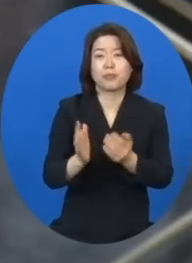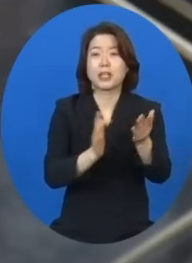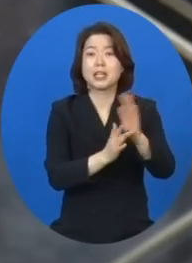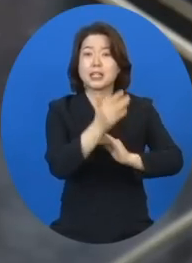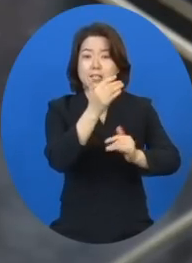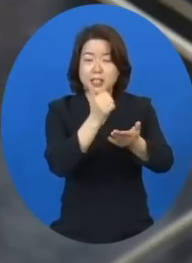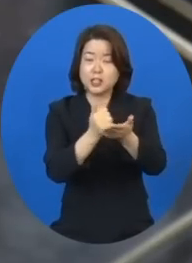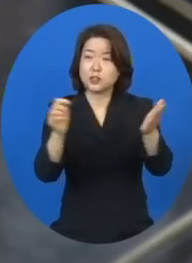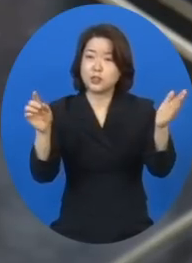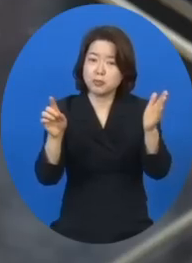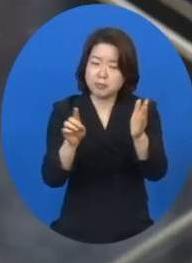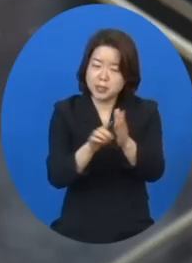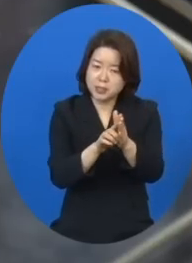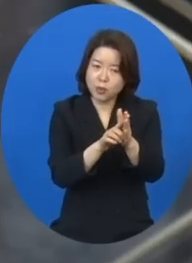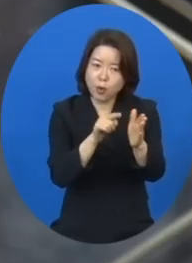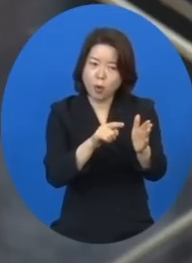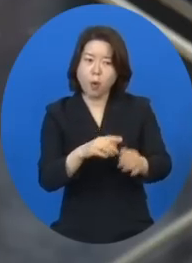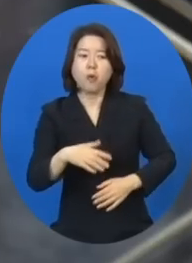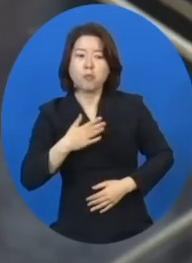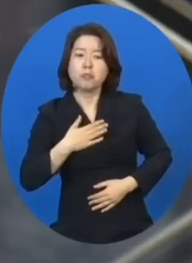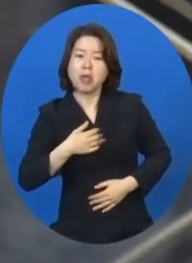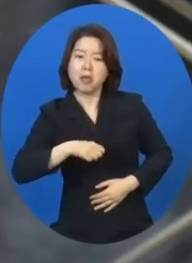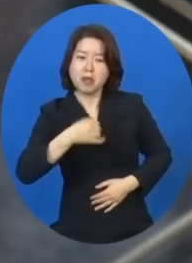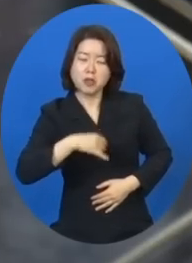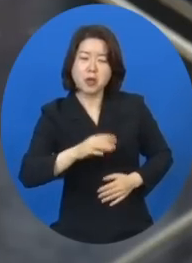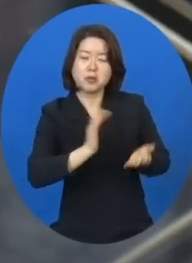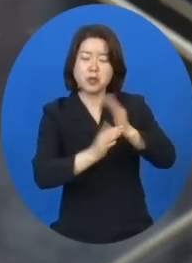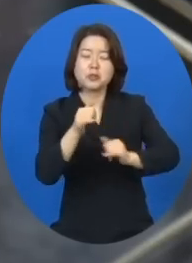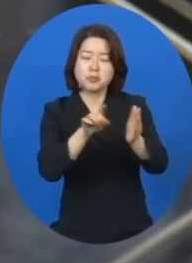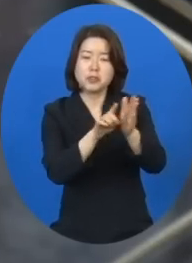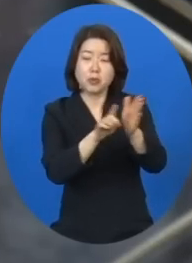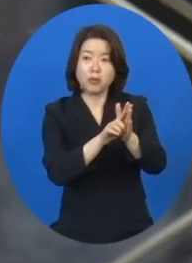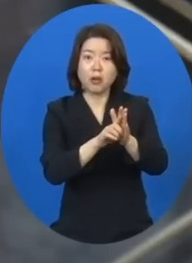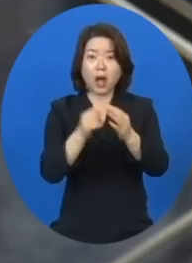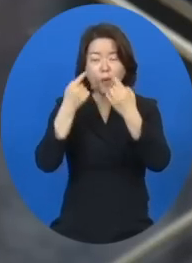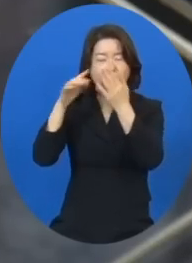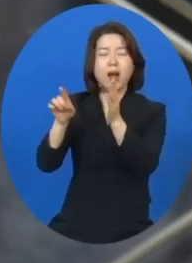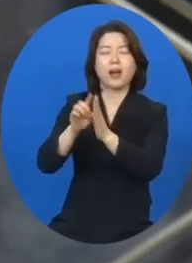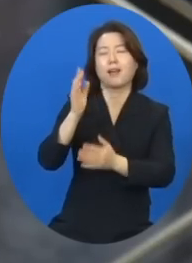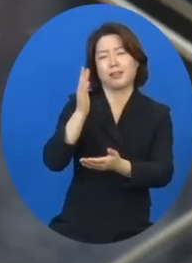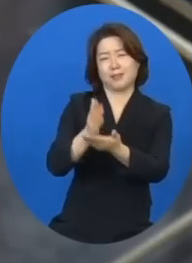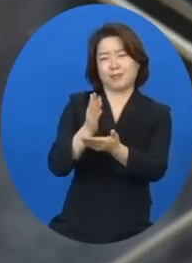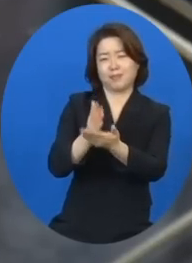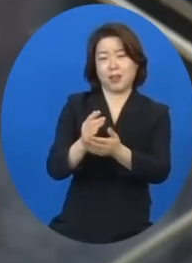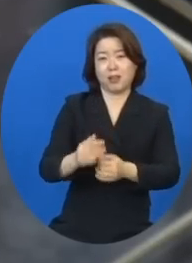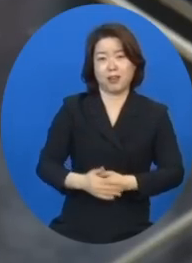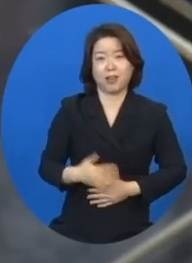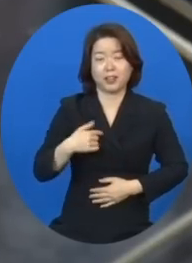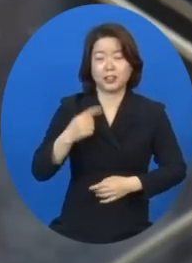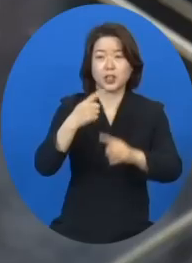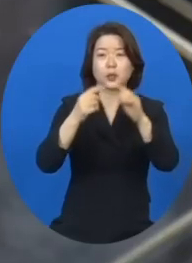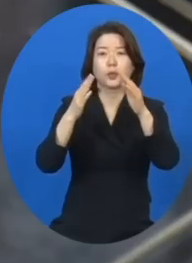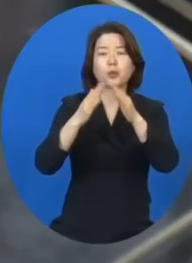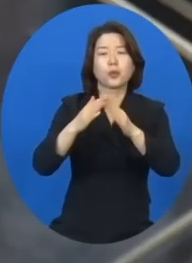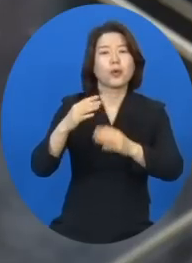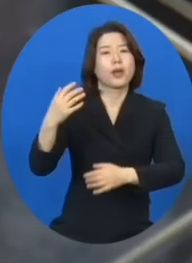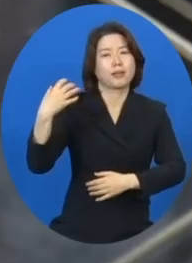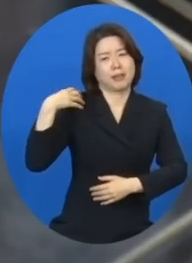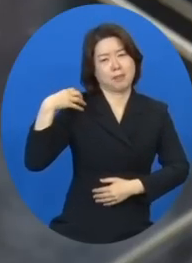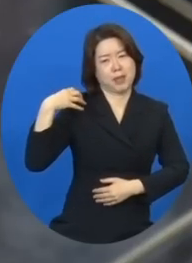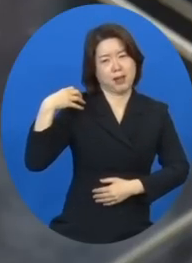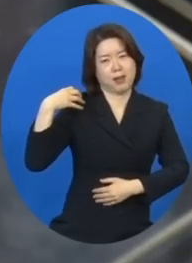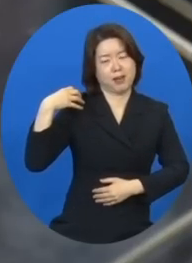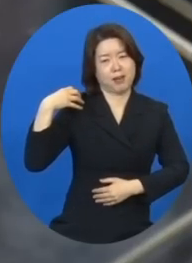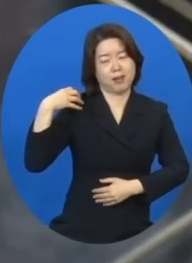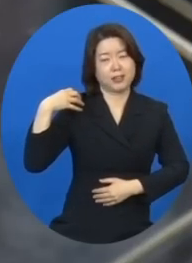예수님을 믿는다고 확신하지 마세요. 교회 학교 목사로서 참 드리기 어려운 말입니다. 우리